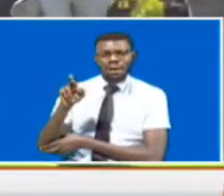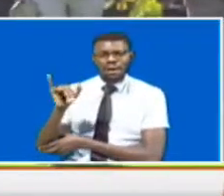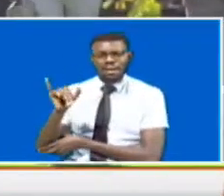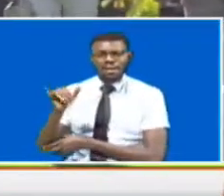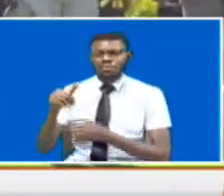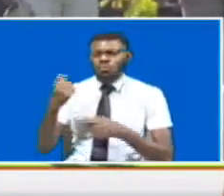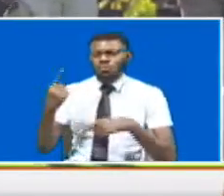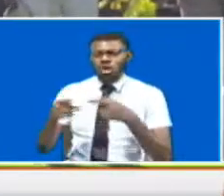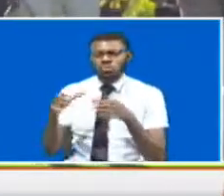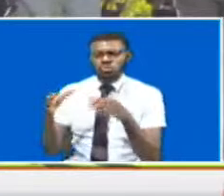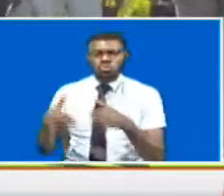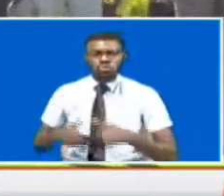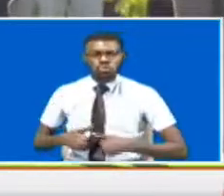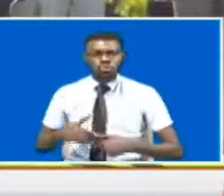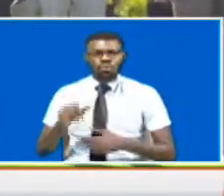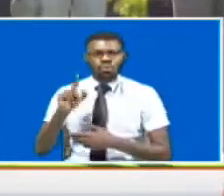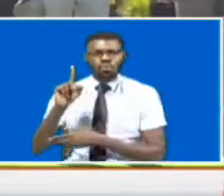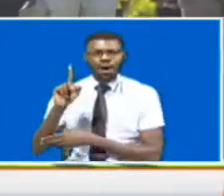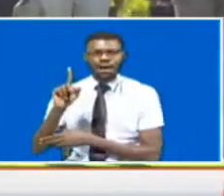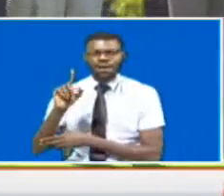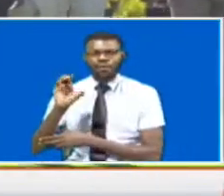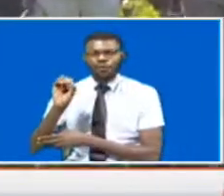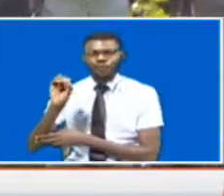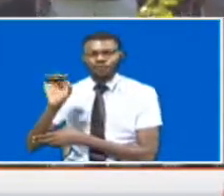cha chipukizi kwa alama 104.